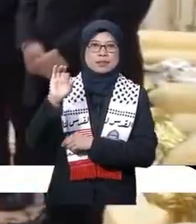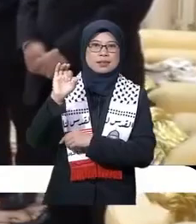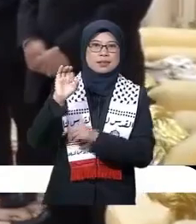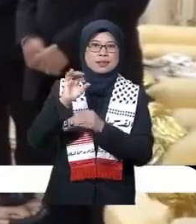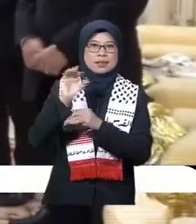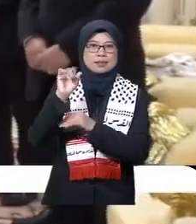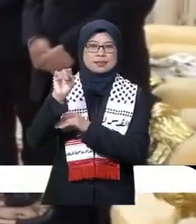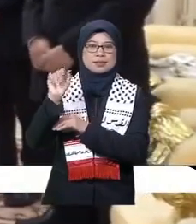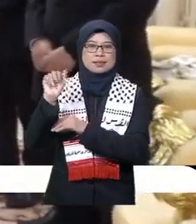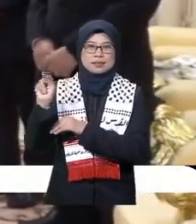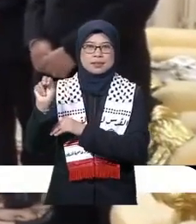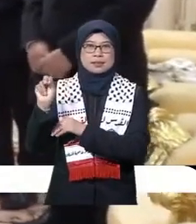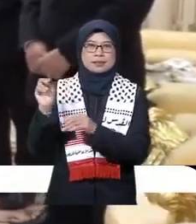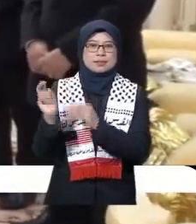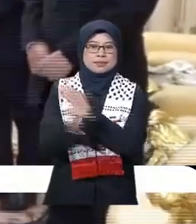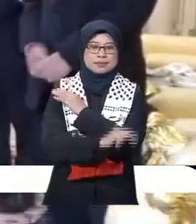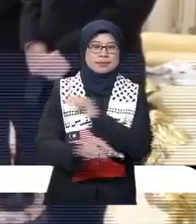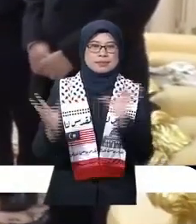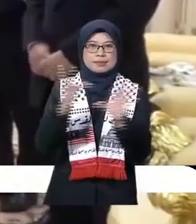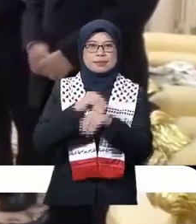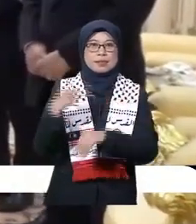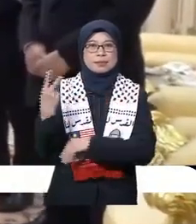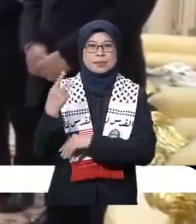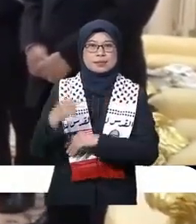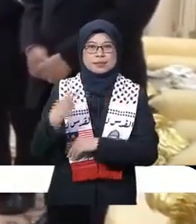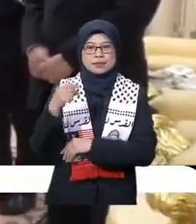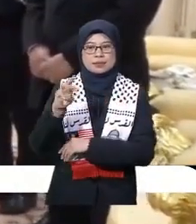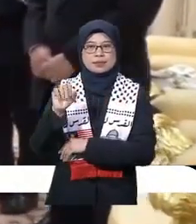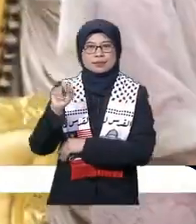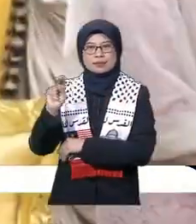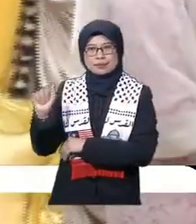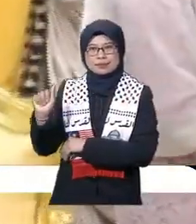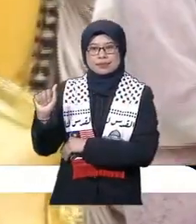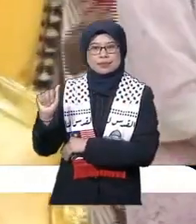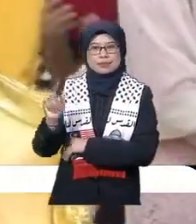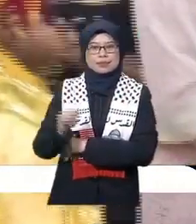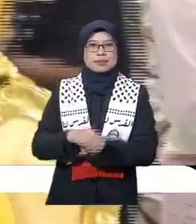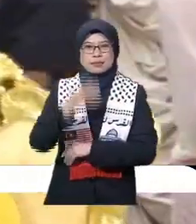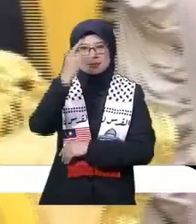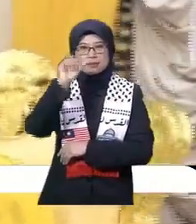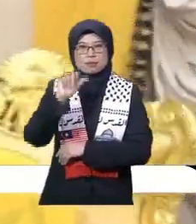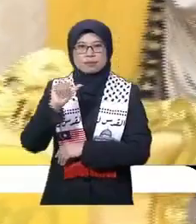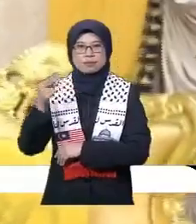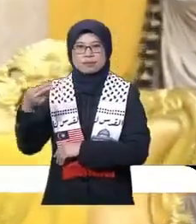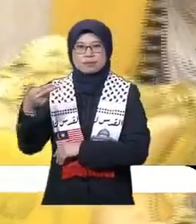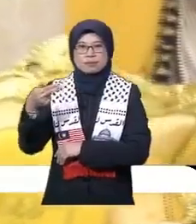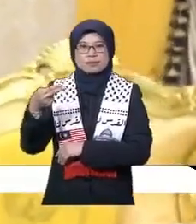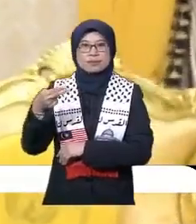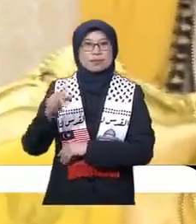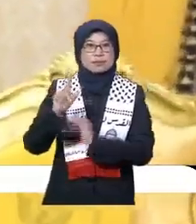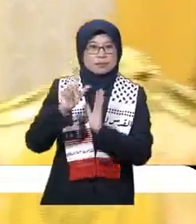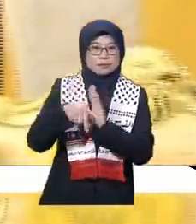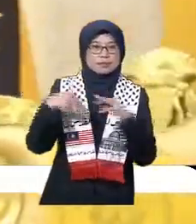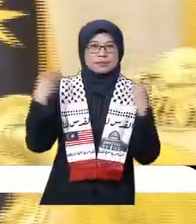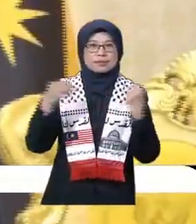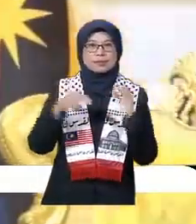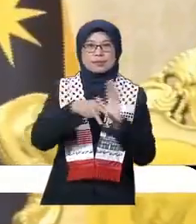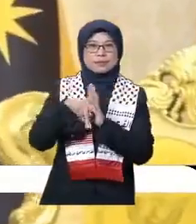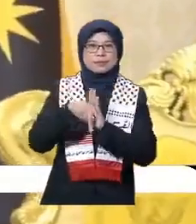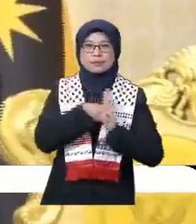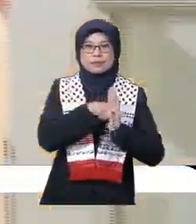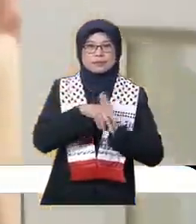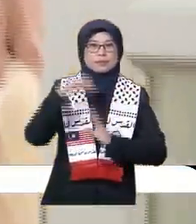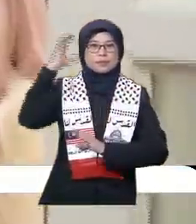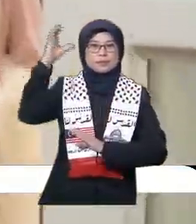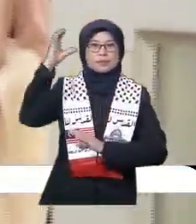pada Khamis. Pengulas lanjut mengenai Hawana 2024, Dato' Abdullah berkata antara pengisiannya nanti adalah pameran